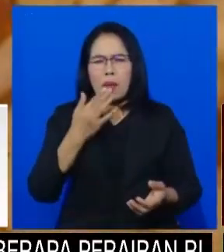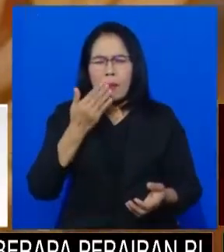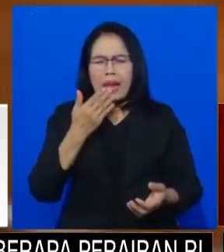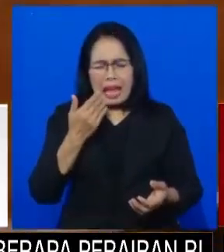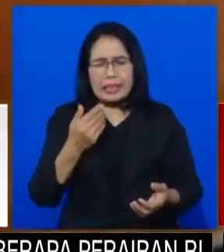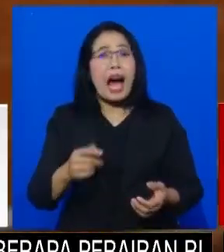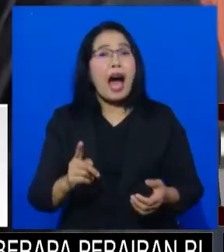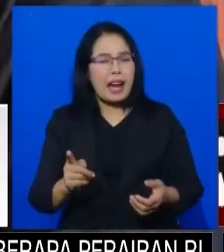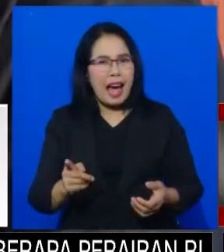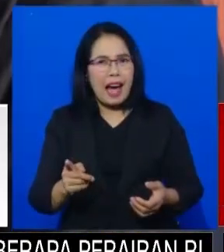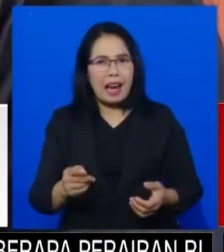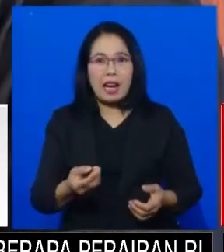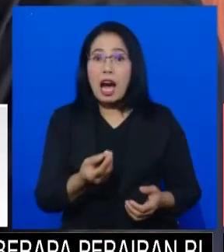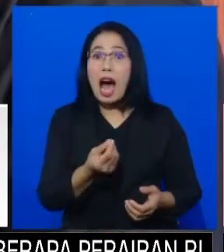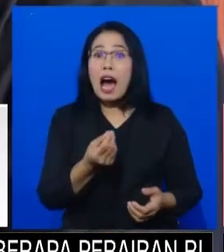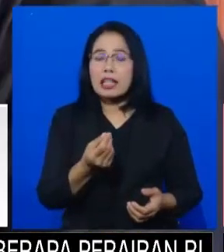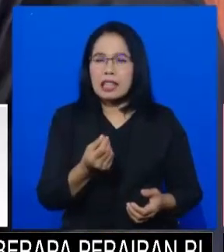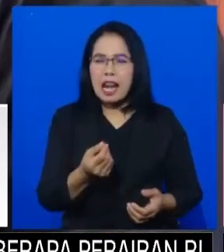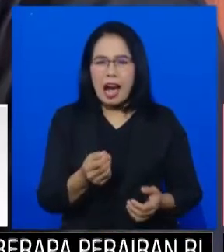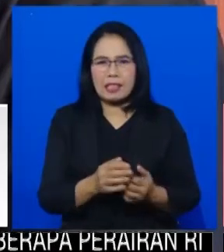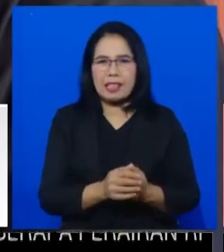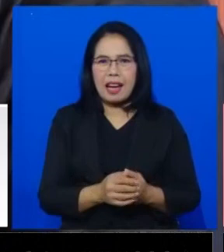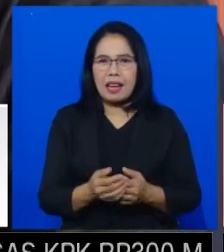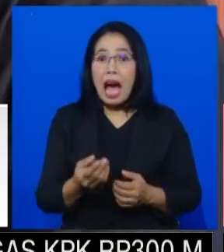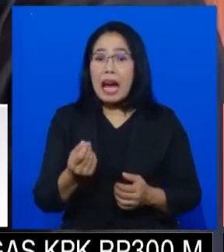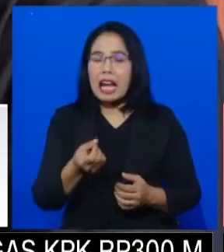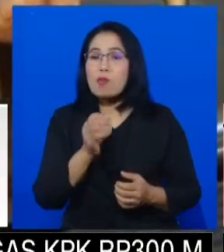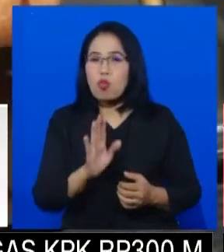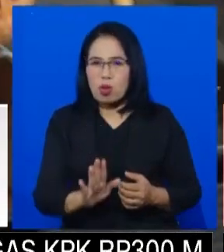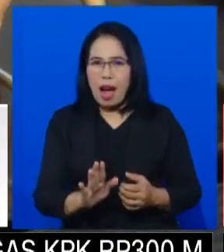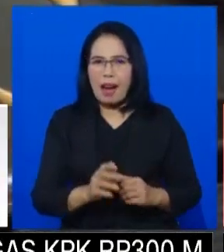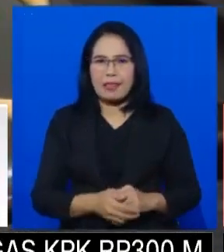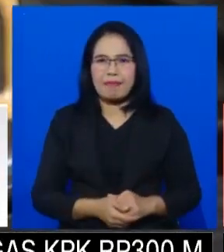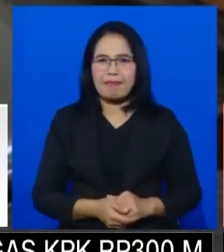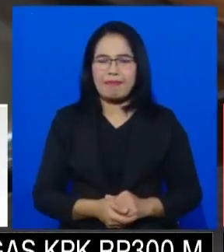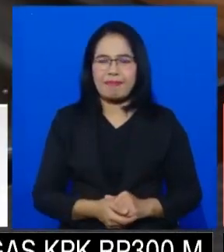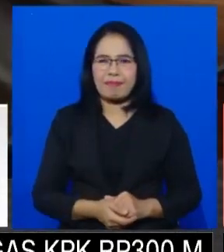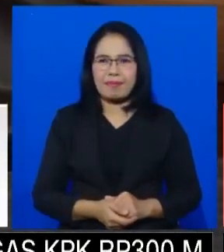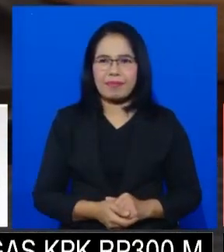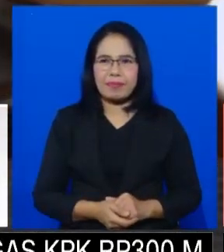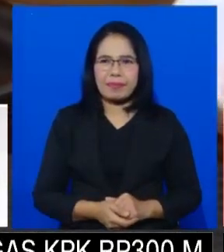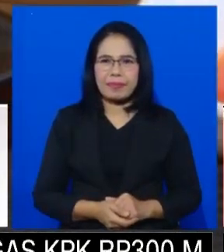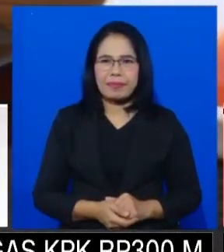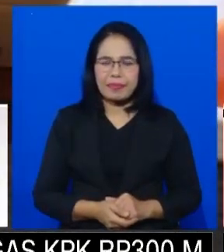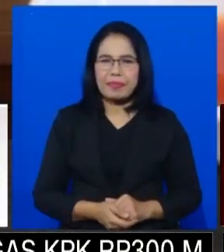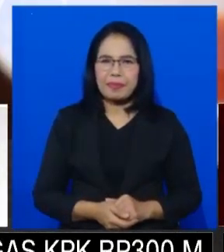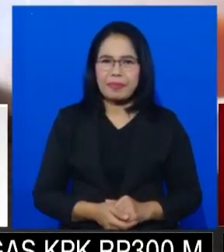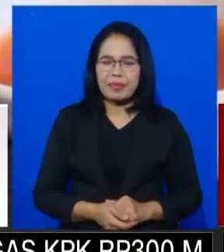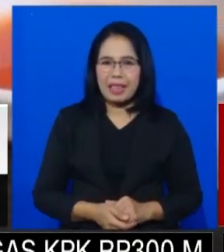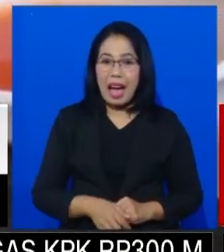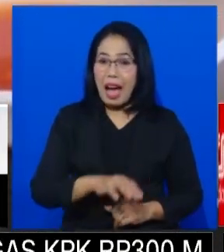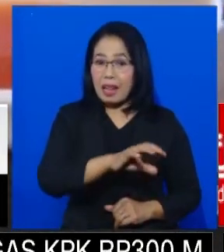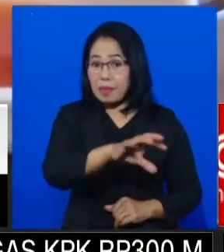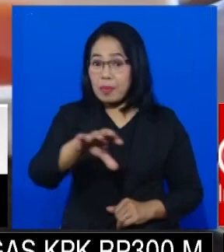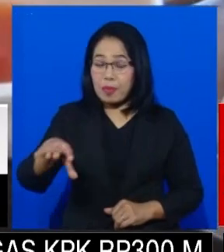aku harga yang segitu affordable banget buat di kantong pelajar kayak aku sih. Kedua kedai jajanan kaki lima di Citayam ini memiliki